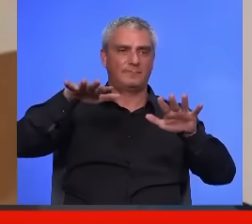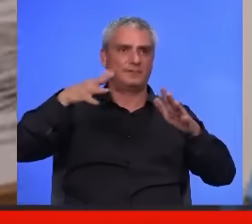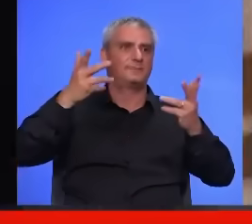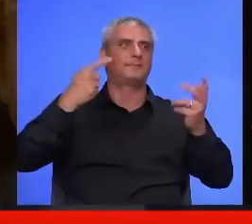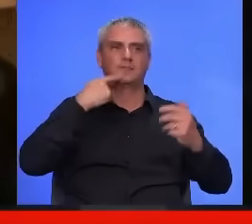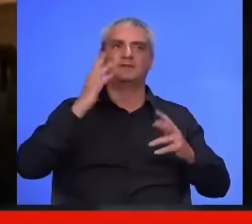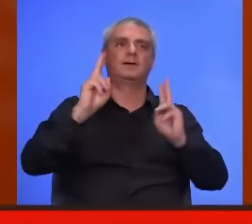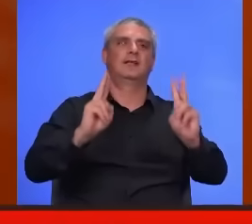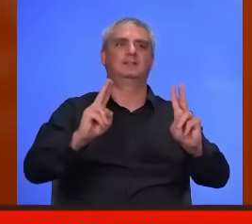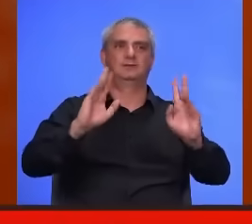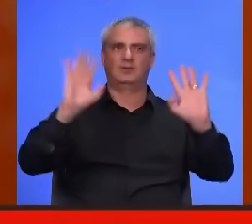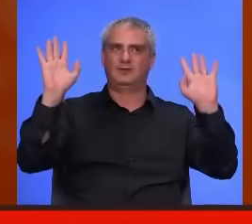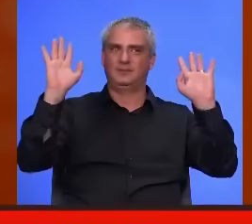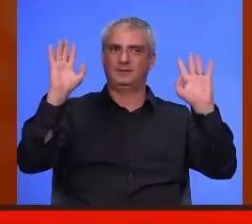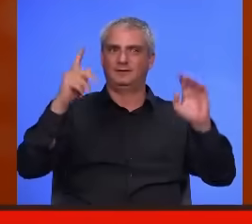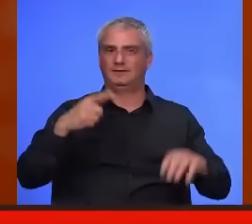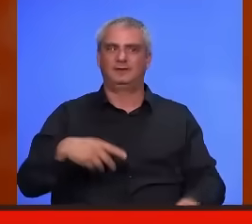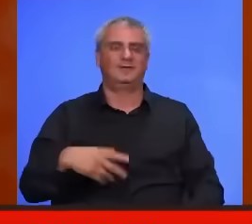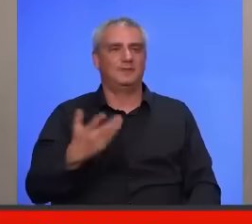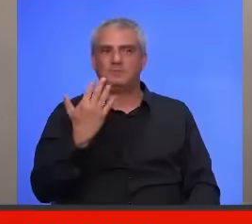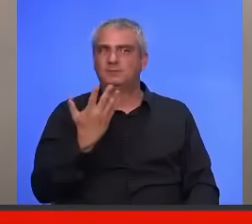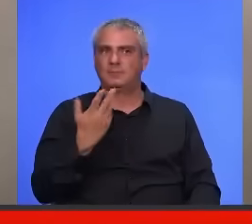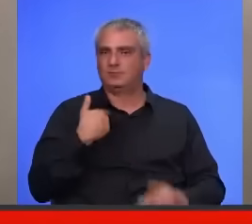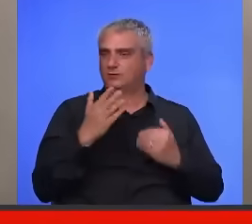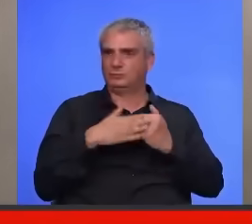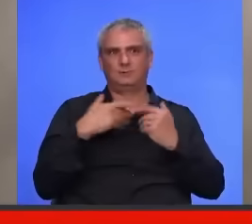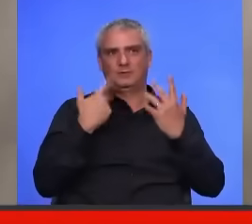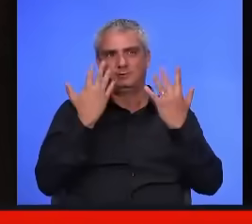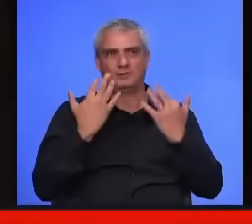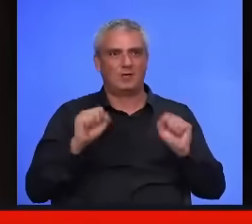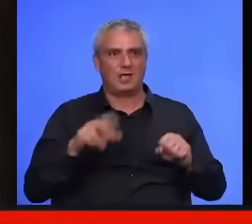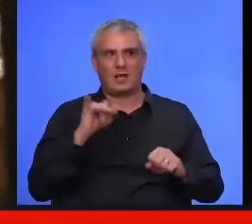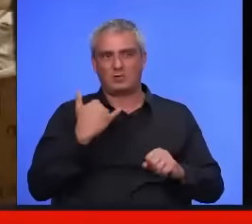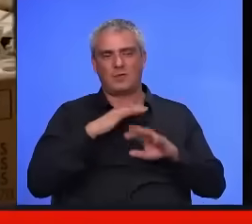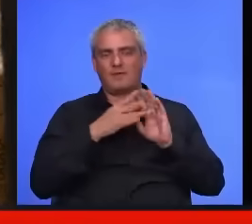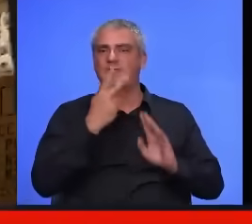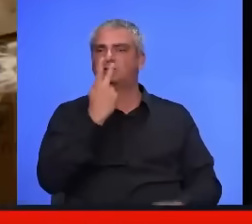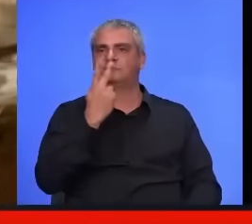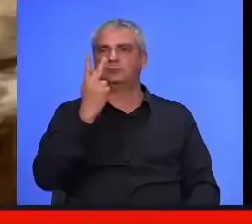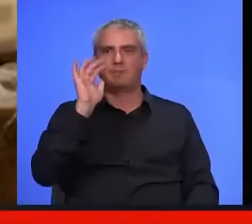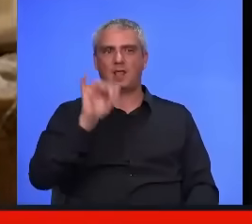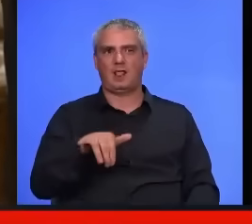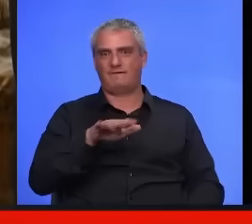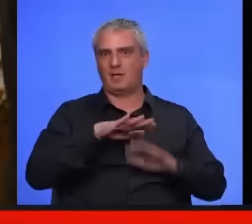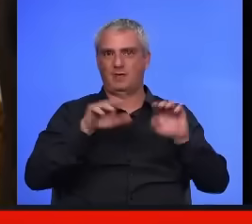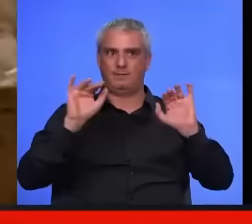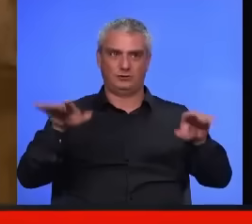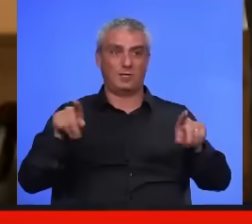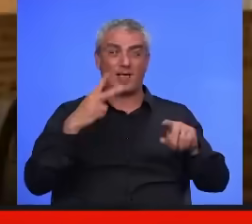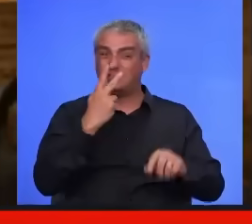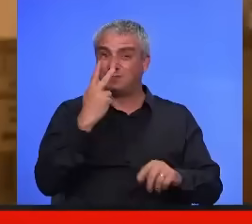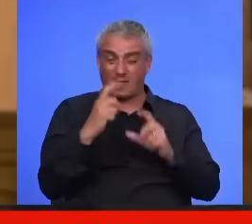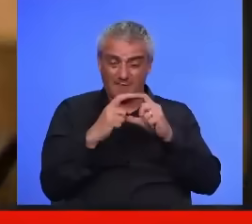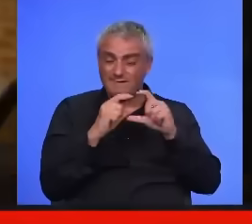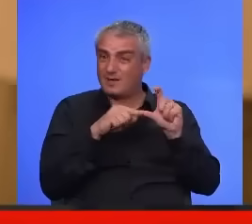אמרנו יאללה זהו זה יעצור תנו לי מספרים שי במספרים אנו היום עם 22,000 בשטח 22